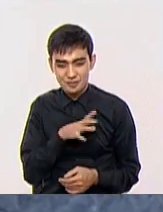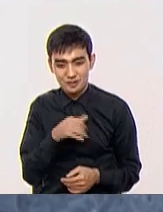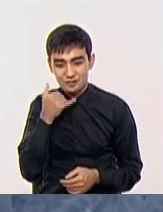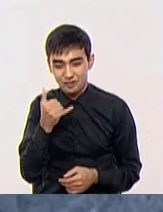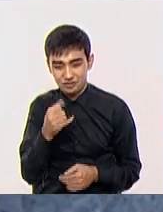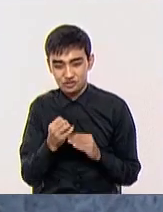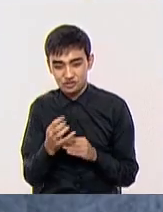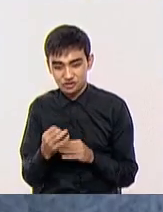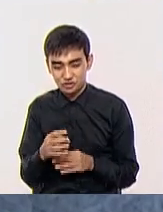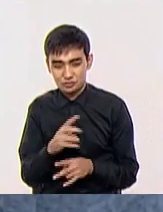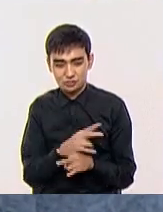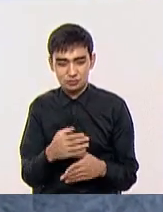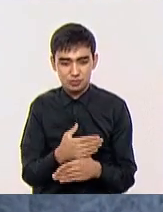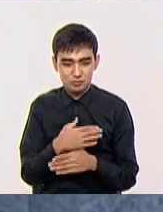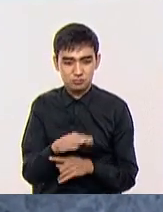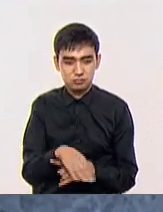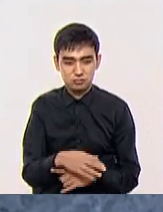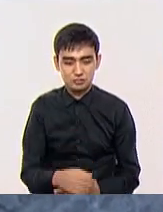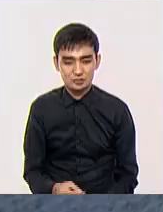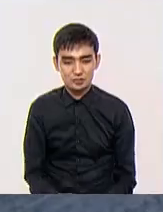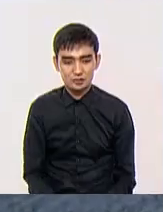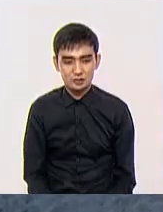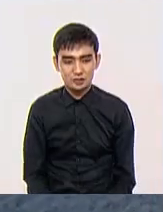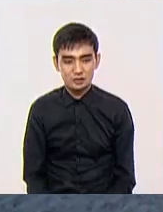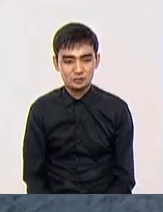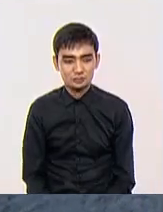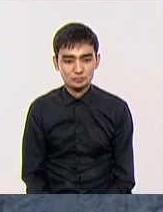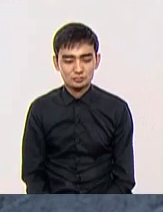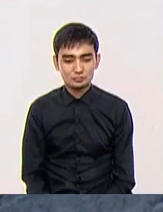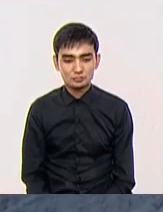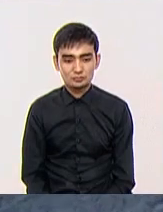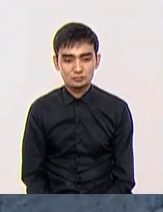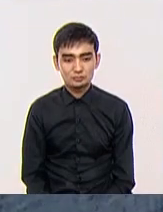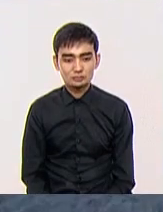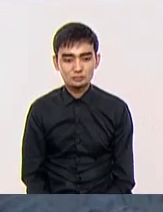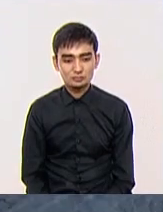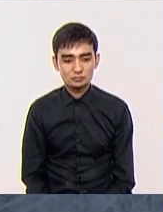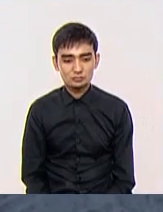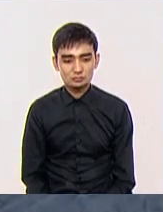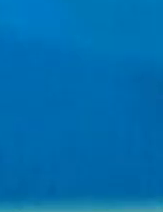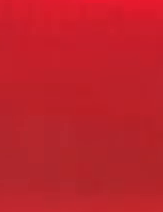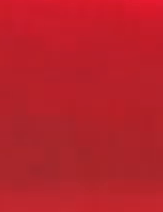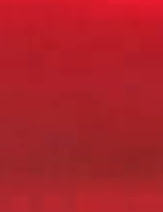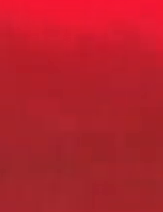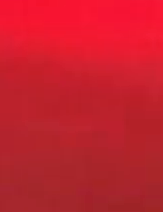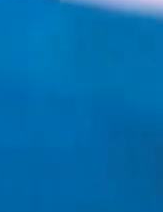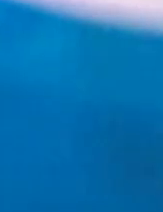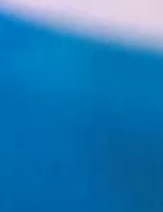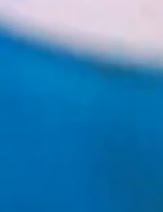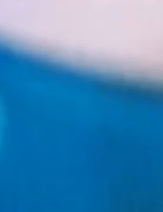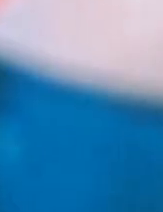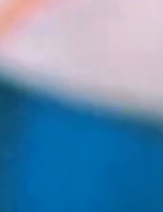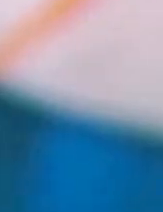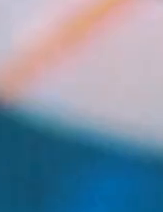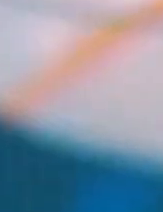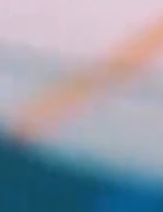звонки на этот номер ей не помогли. Людмила Батюшкина, Ирина Нинашева, Информбюро, Карагандинская область. Смотрите Информбюро